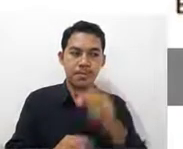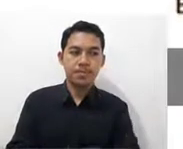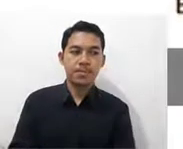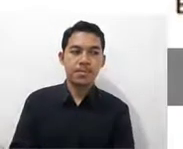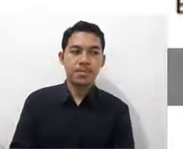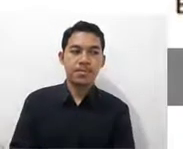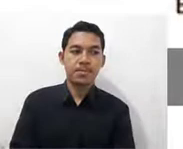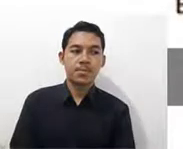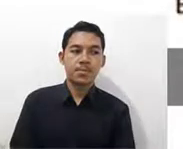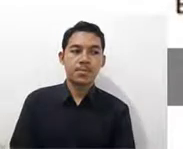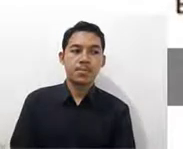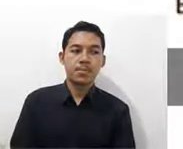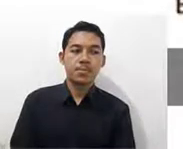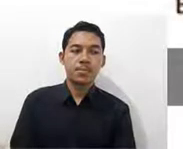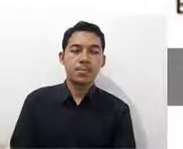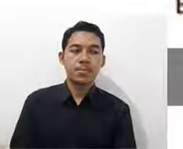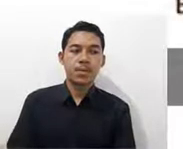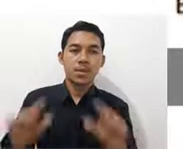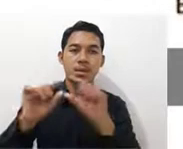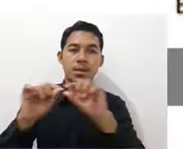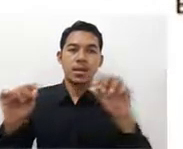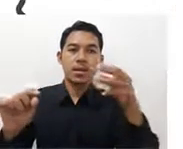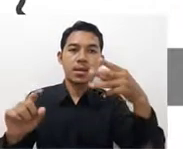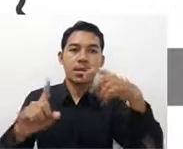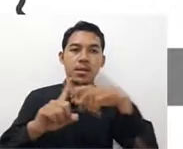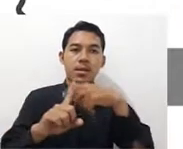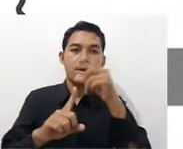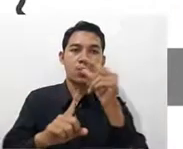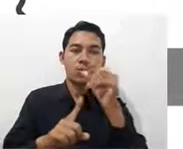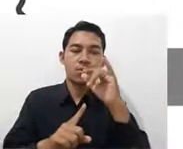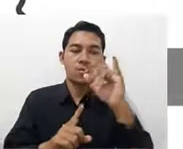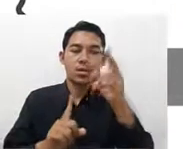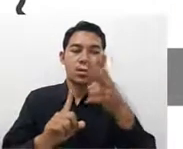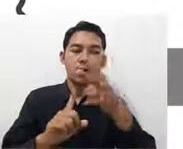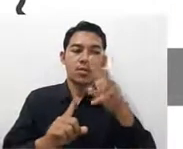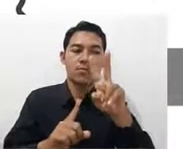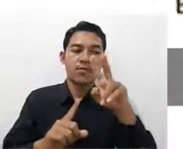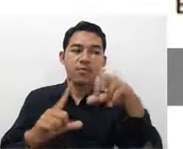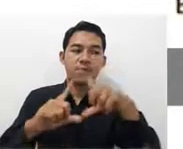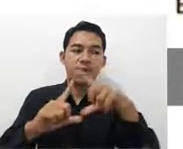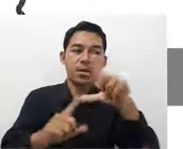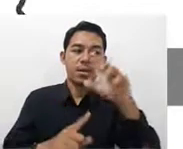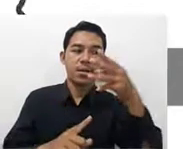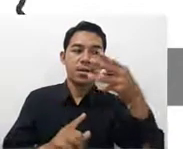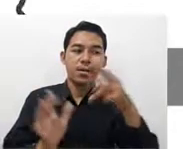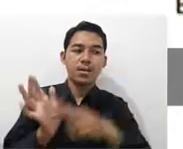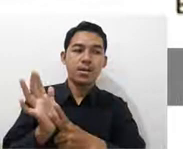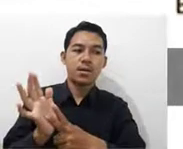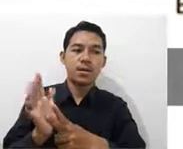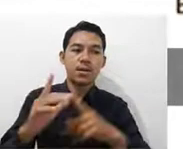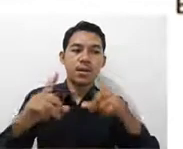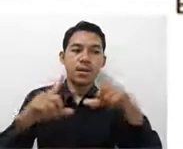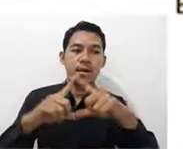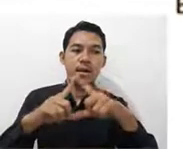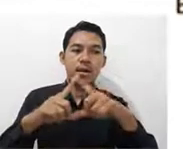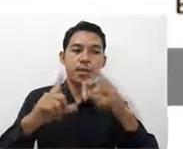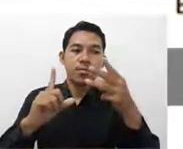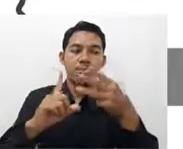Nah ini rangkaian ekuivalennya sesuai kan, dimana tadi A B aksen ya, A di N kan B